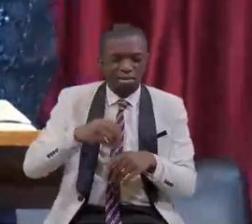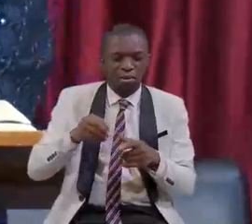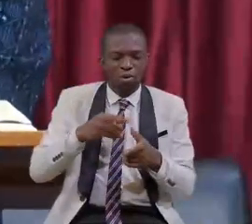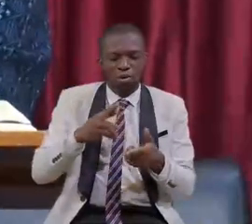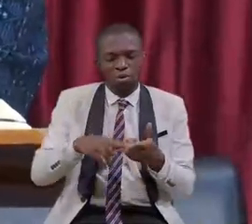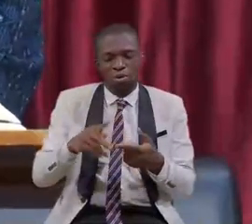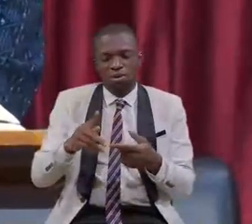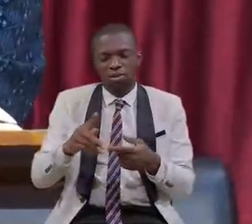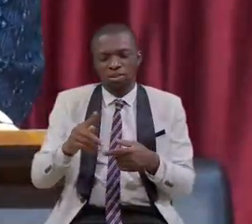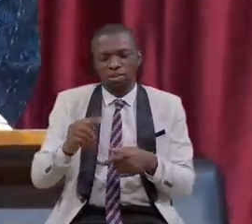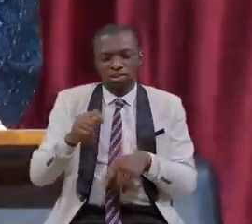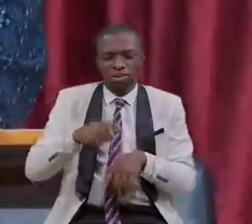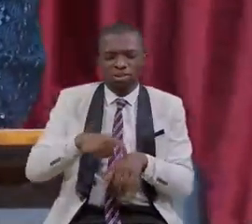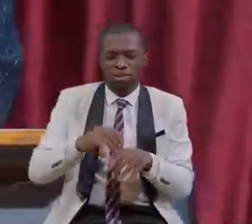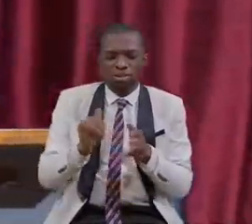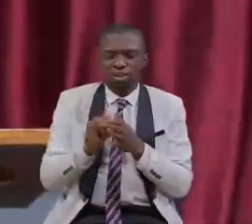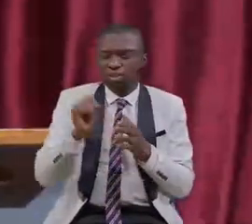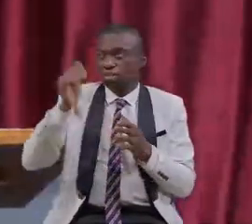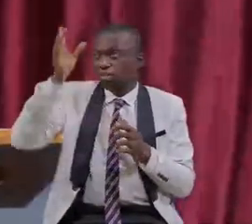que le Seigneur, que le Père a décidé